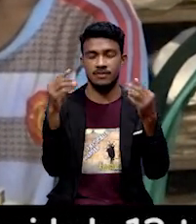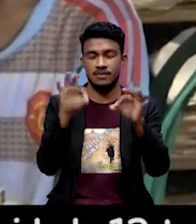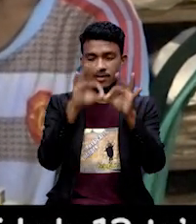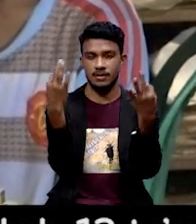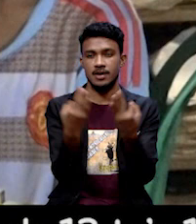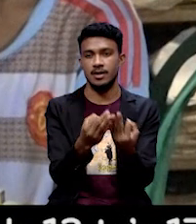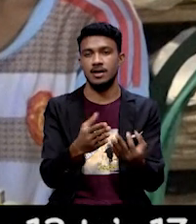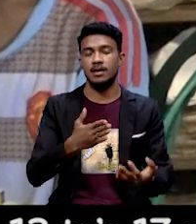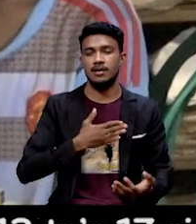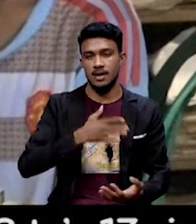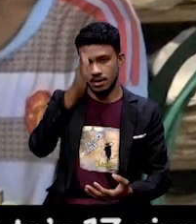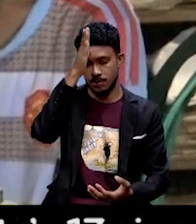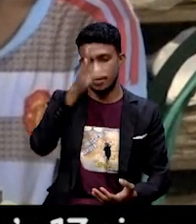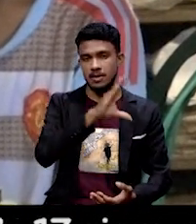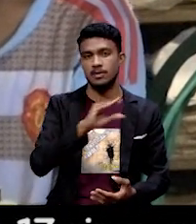sil.